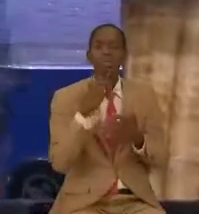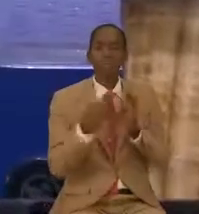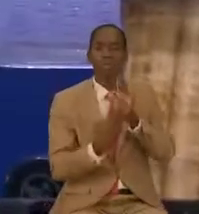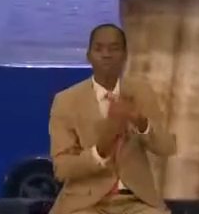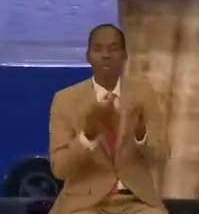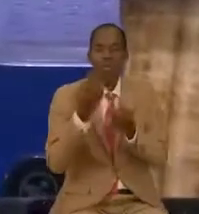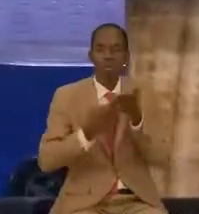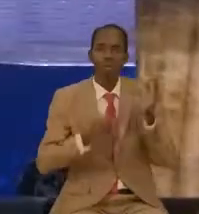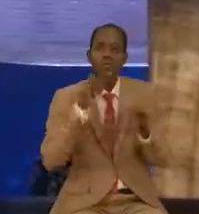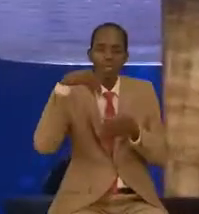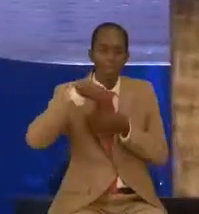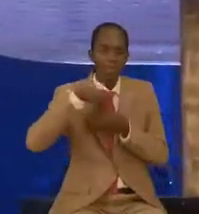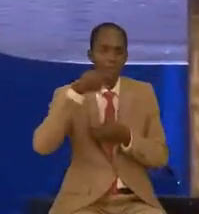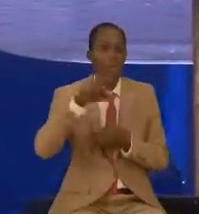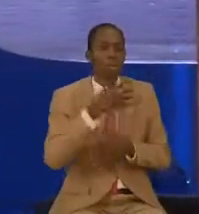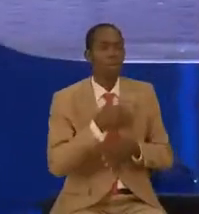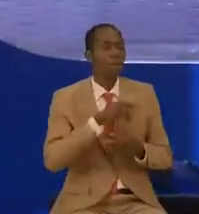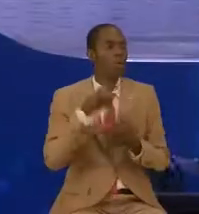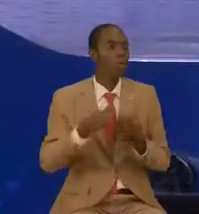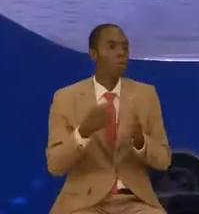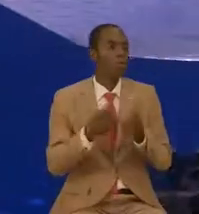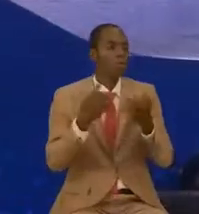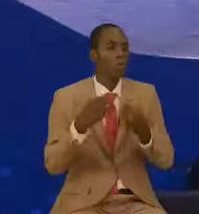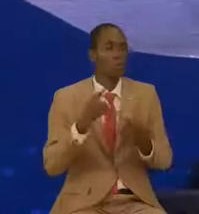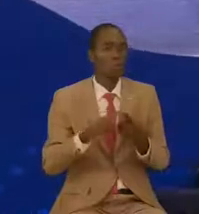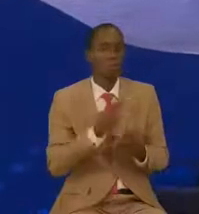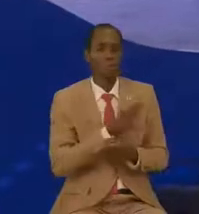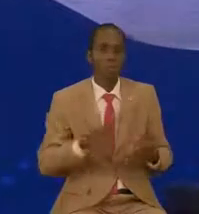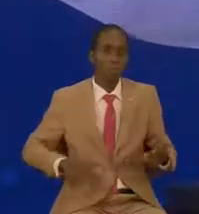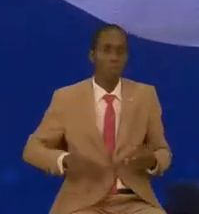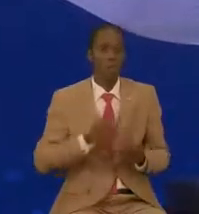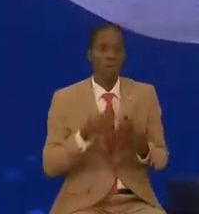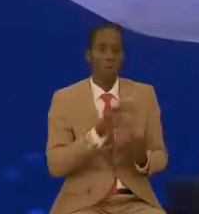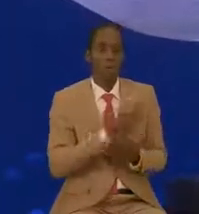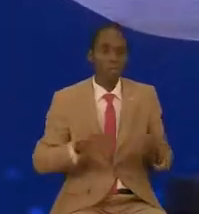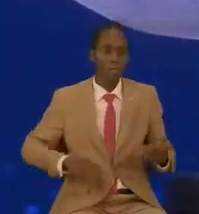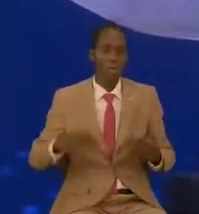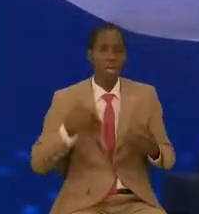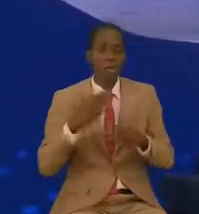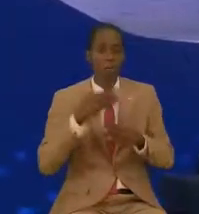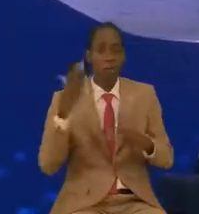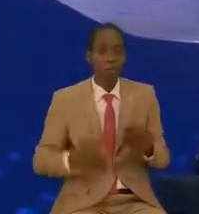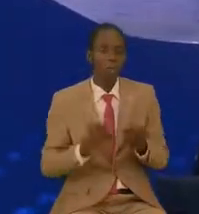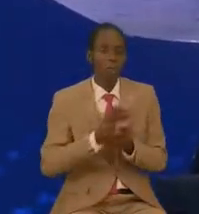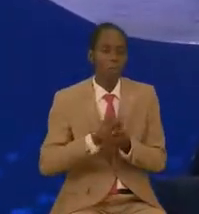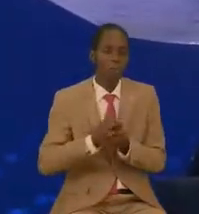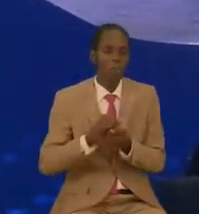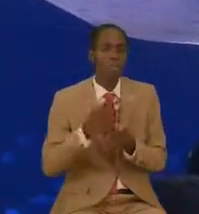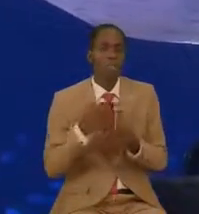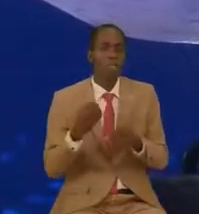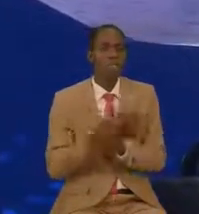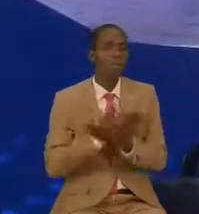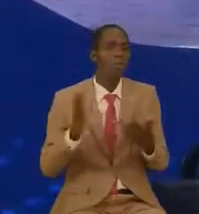est un reflet de ce qui est au-dedans de toi. Lorsque la croix de Christ efface, crucifie,